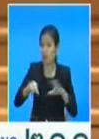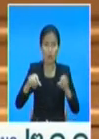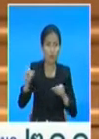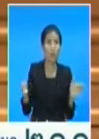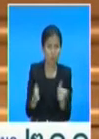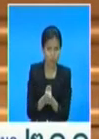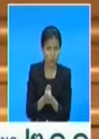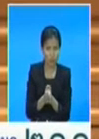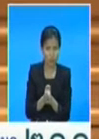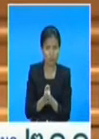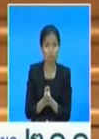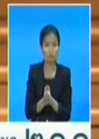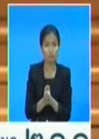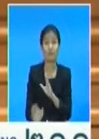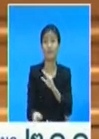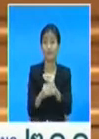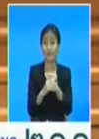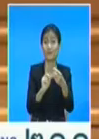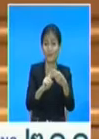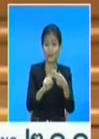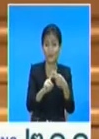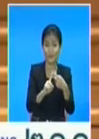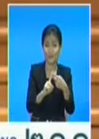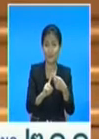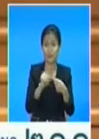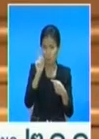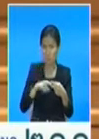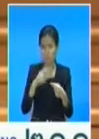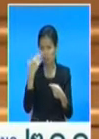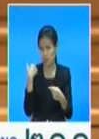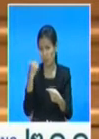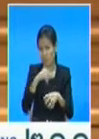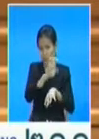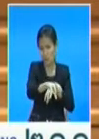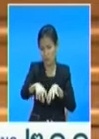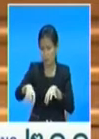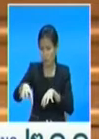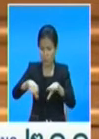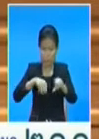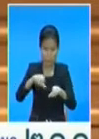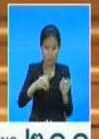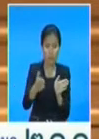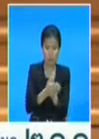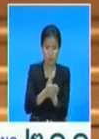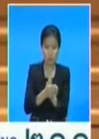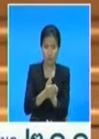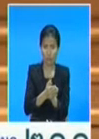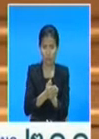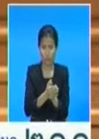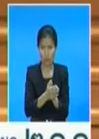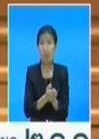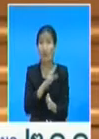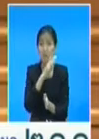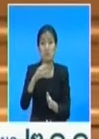งั้นผมขอเติมเรื่องแรกนะครับว่าต้องมีองค์ประกอบให้ครบครับถ้าไม่ครบเราลงมือทำแล้วจะเกิดปัญห